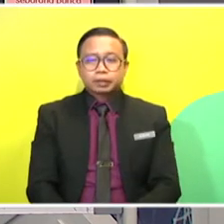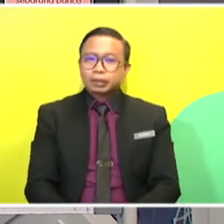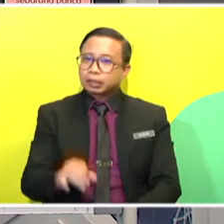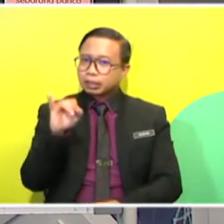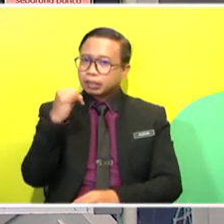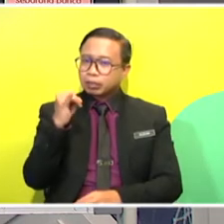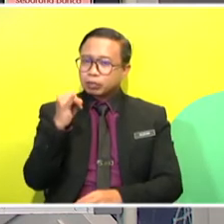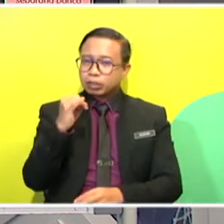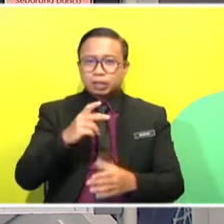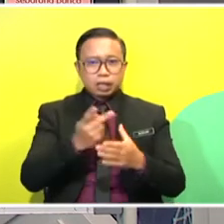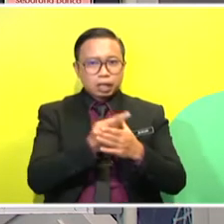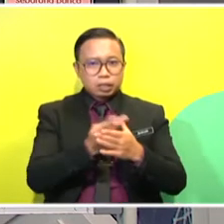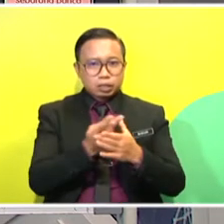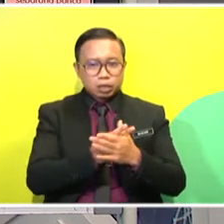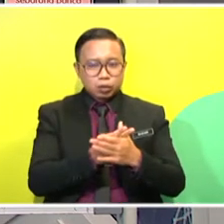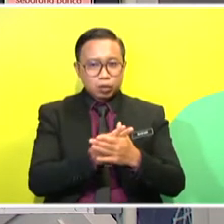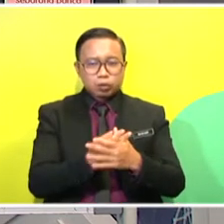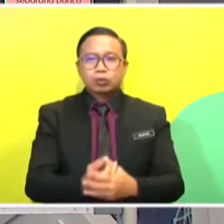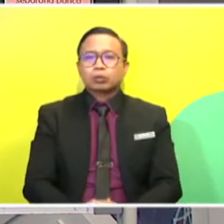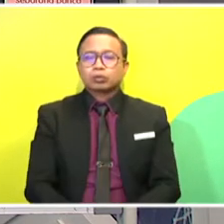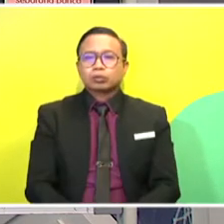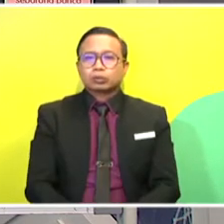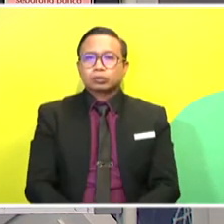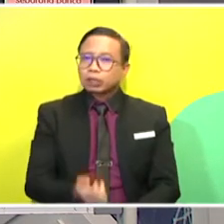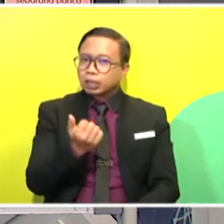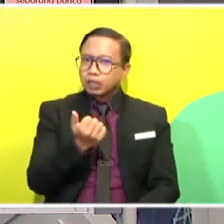dilarang mengusik sebarang